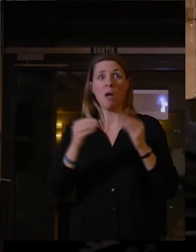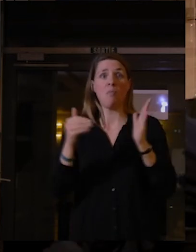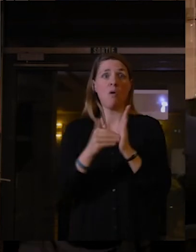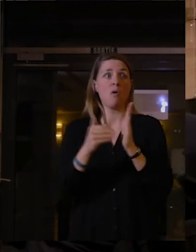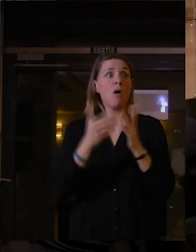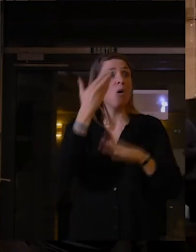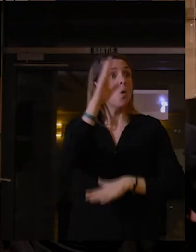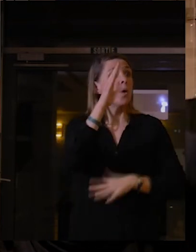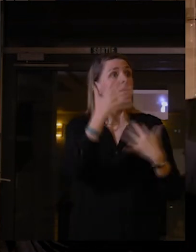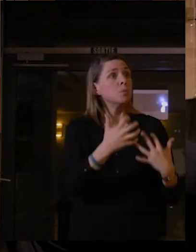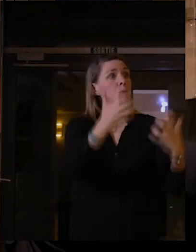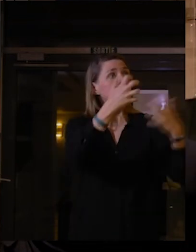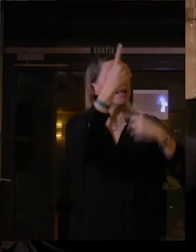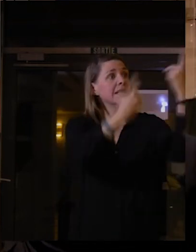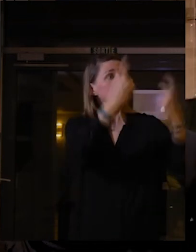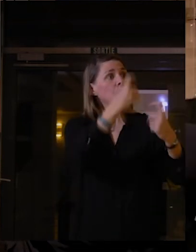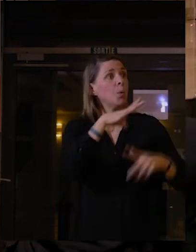qu'il y a d'autres questions dans le public ?